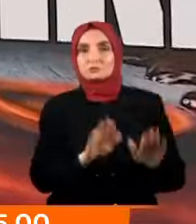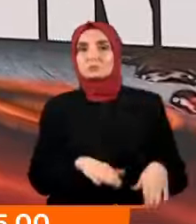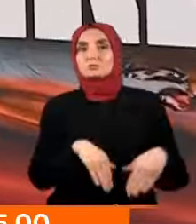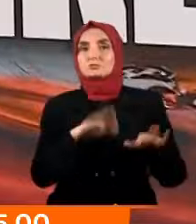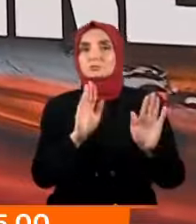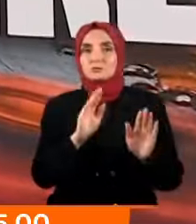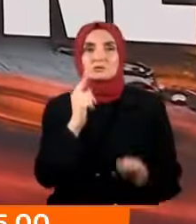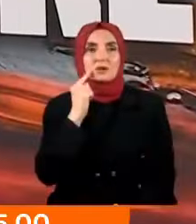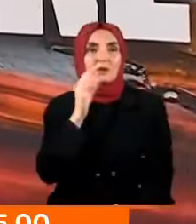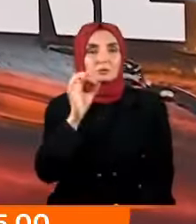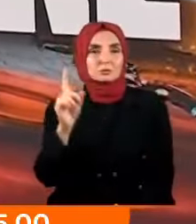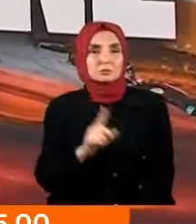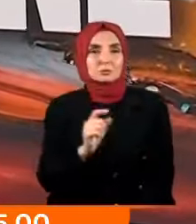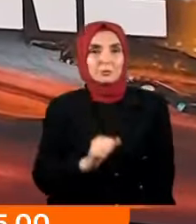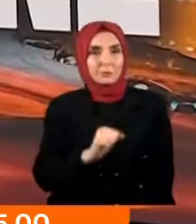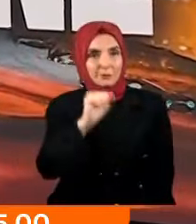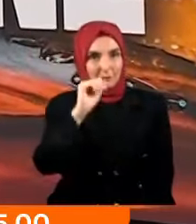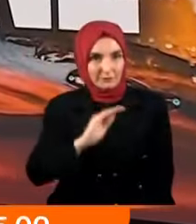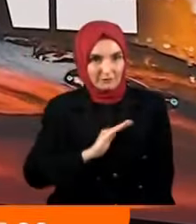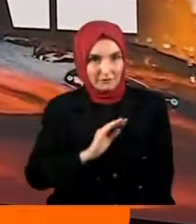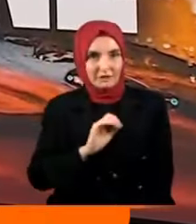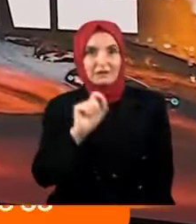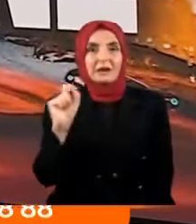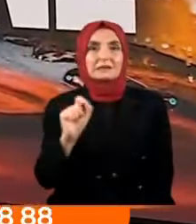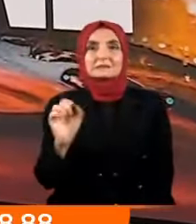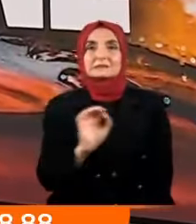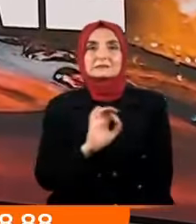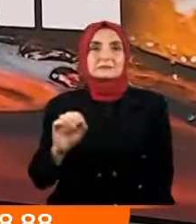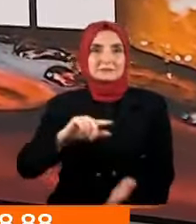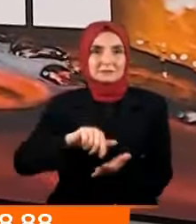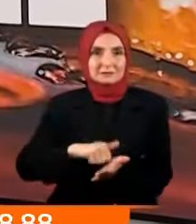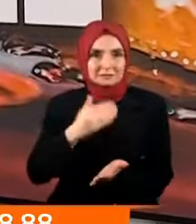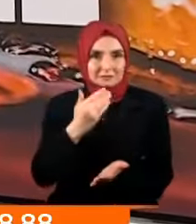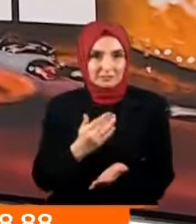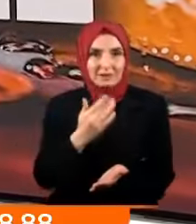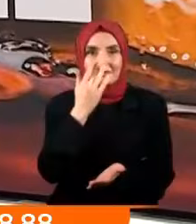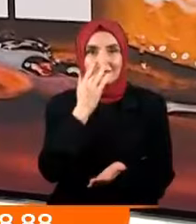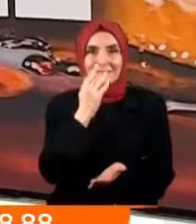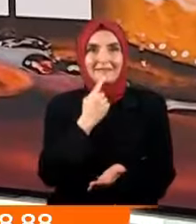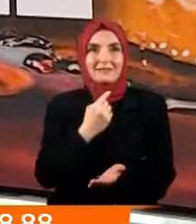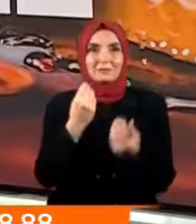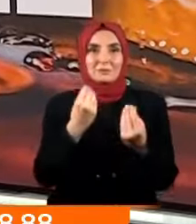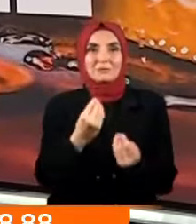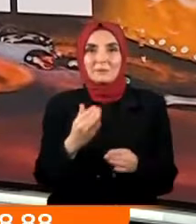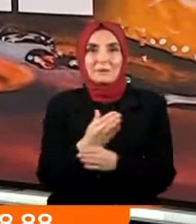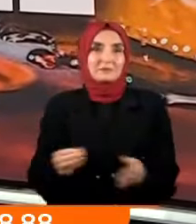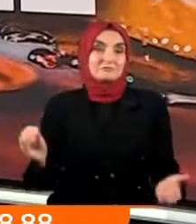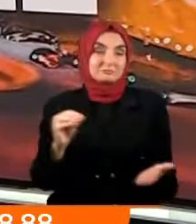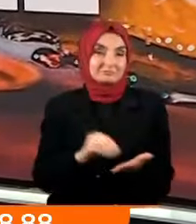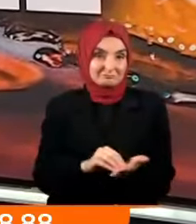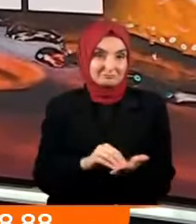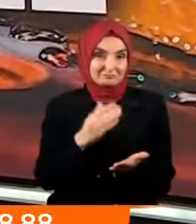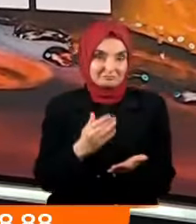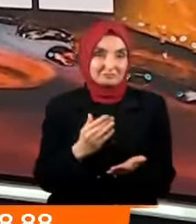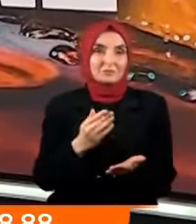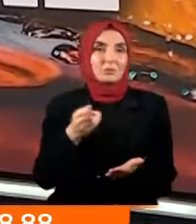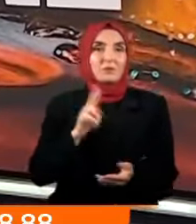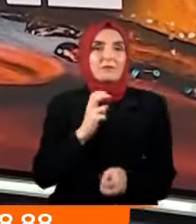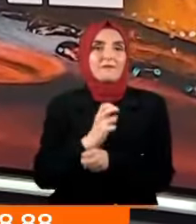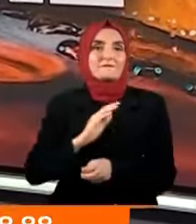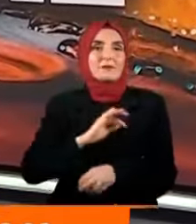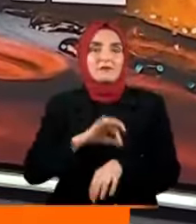yapay tatlandırıcı ve arısız bal girince ölümcül hastalıklara yol açıyor. Gerçek balı ayırt ederken nelere dikkat edeceğiz? Doğal